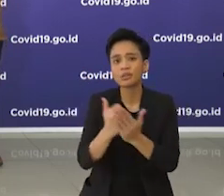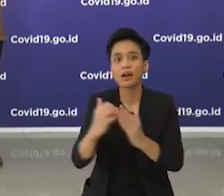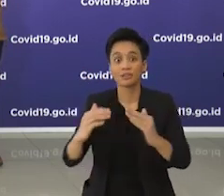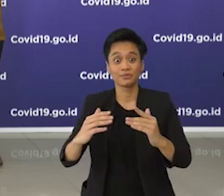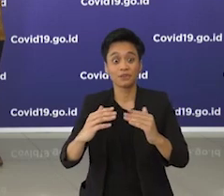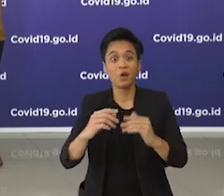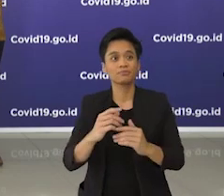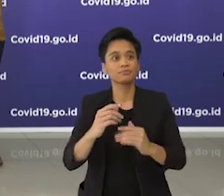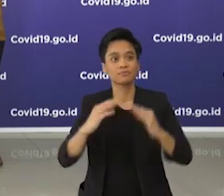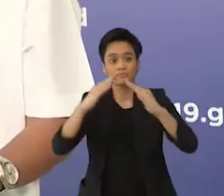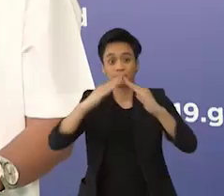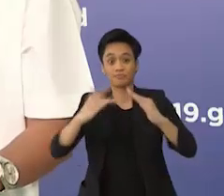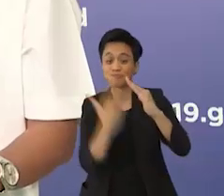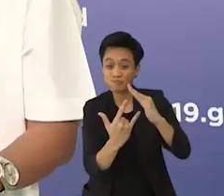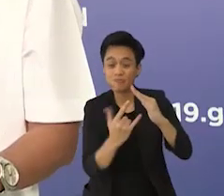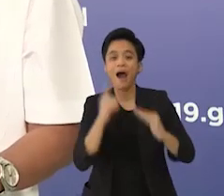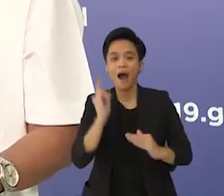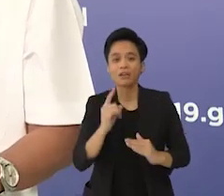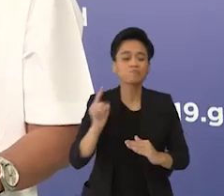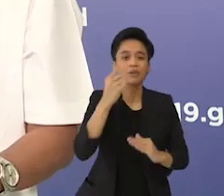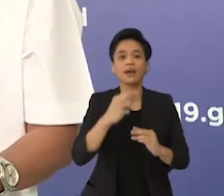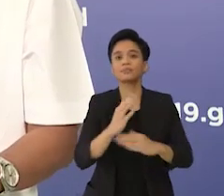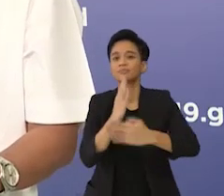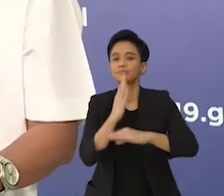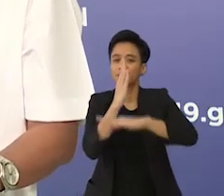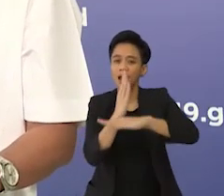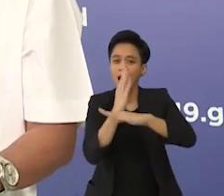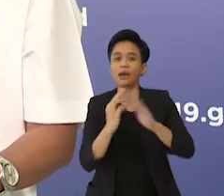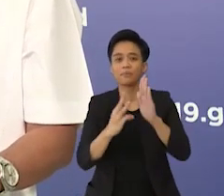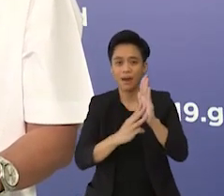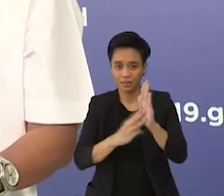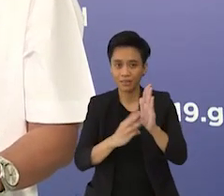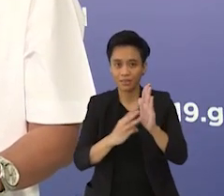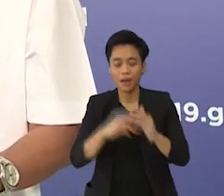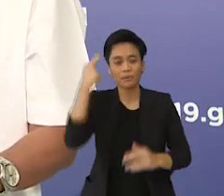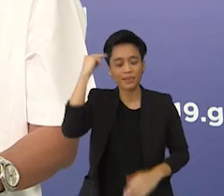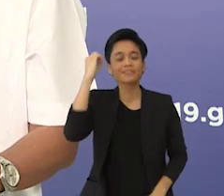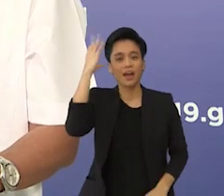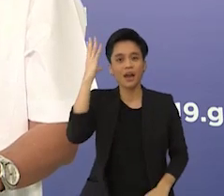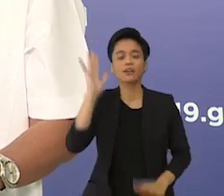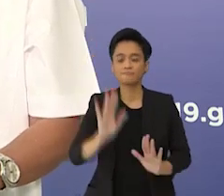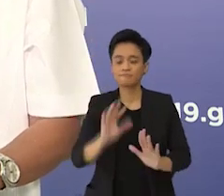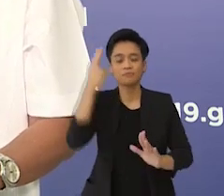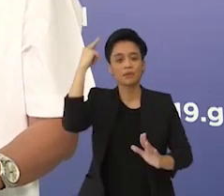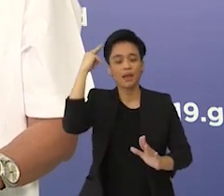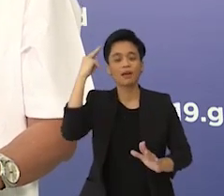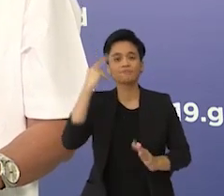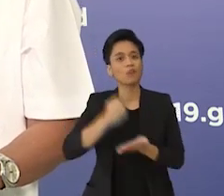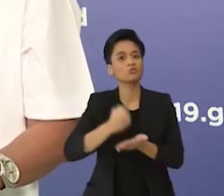sejak pertengahan Maret ini disadari sepenuhnya oleh pemerintah dan ini menjadi tanggungjawab pemerintah